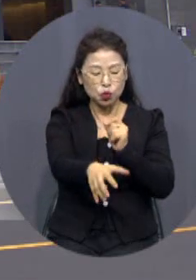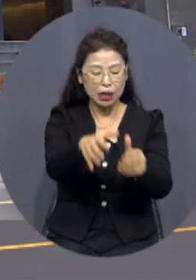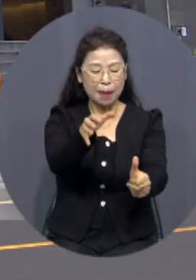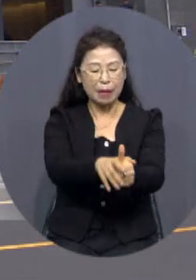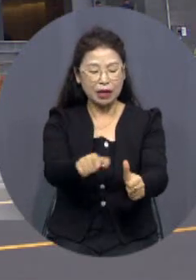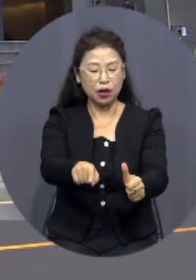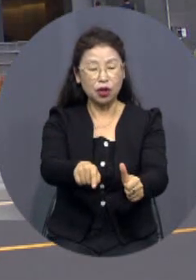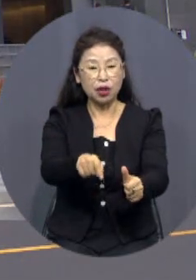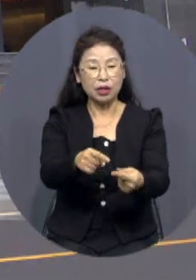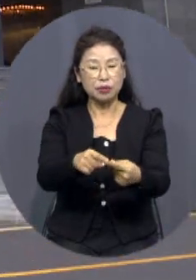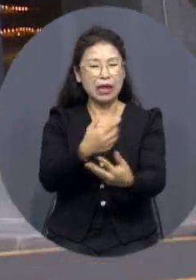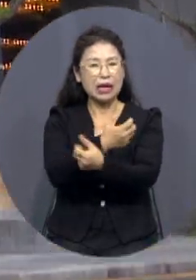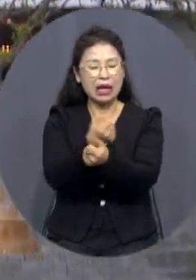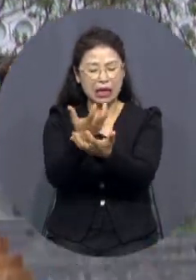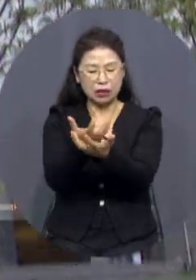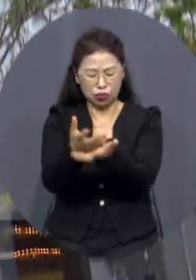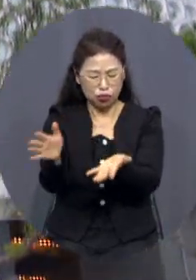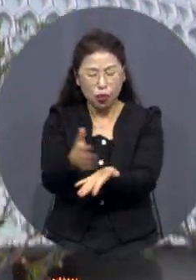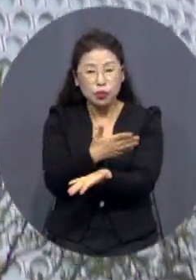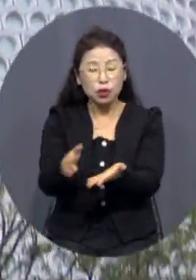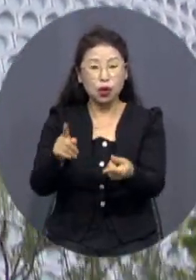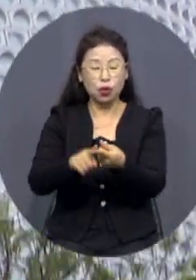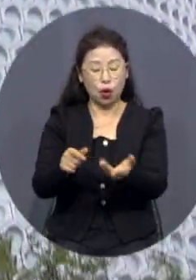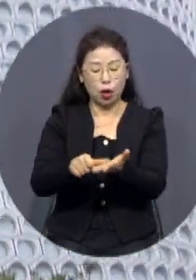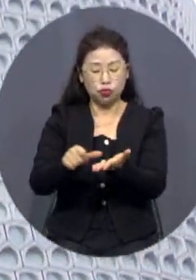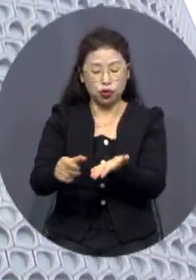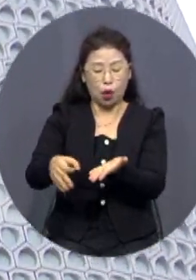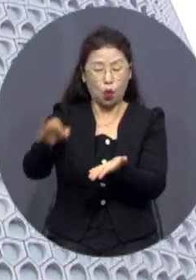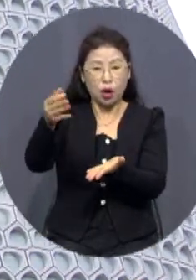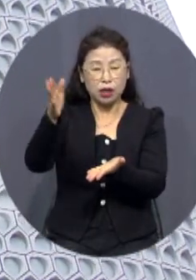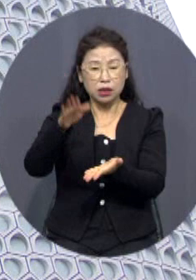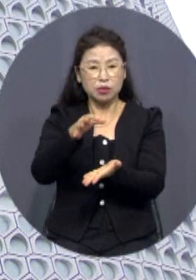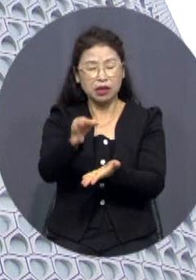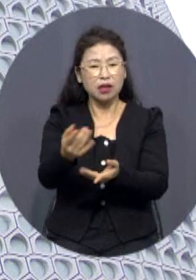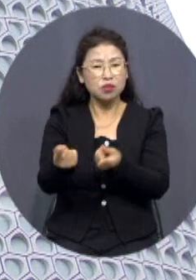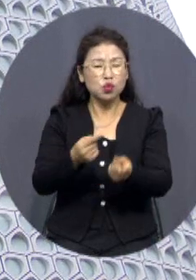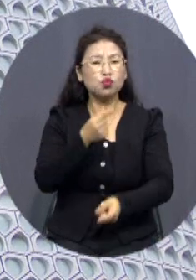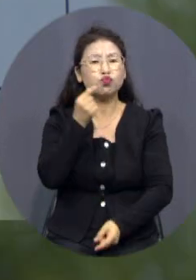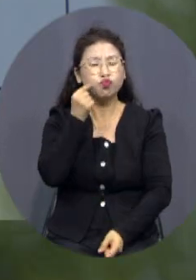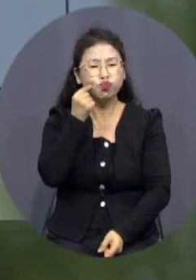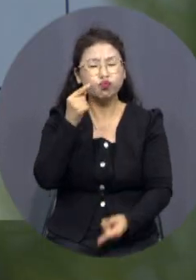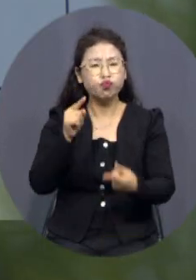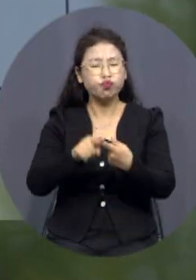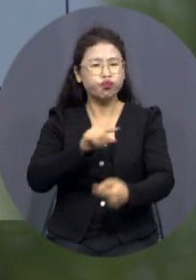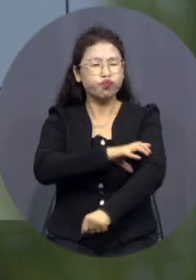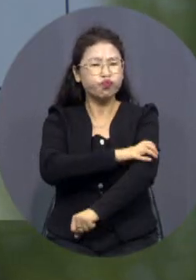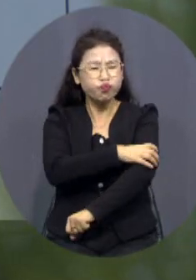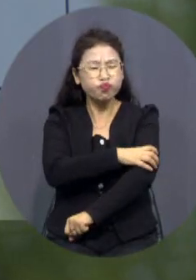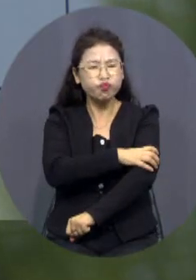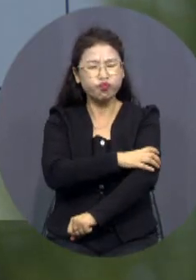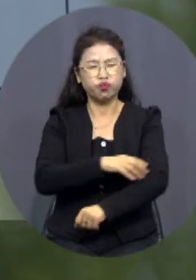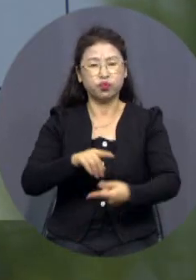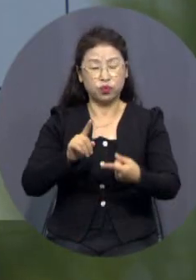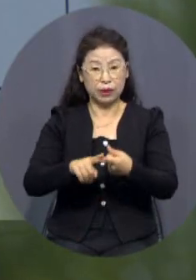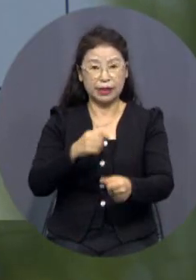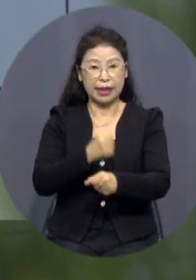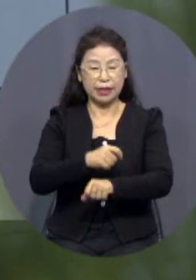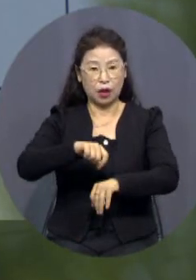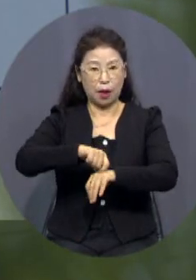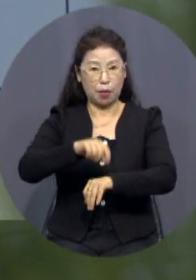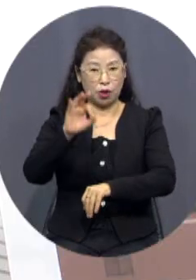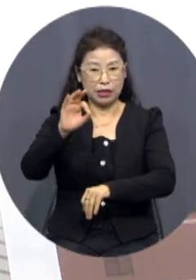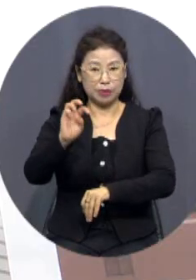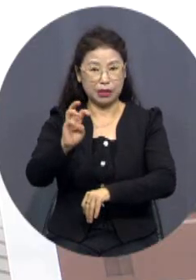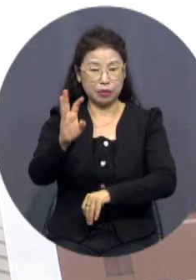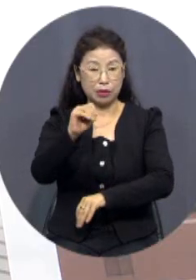계약 소면을 발급하지 않았고 물가 변동에 따른 대금 조정을 못하도록 부당한 특약을 설정했다면 과징금